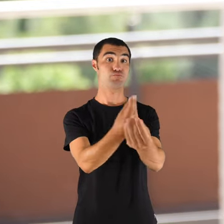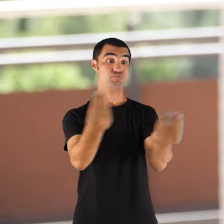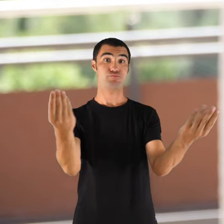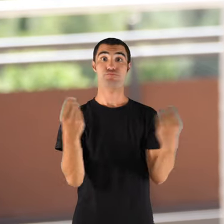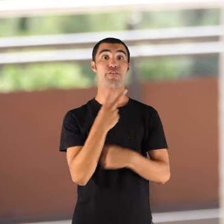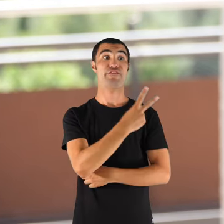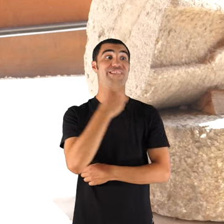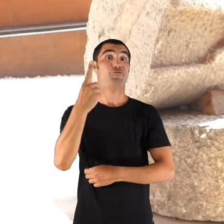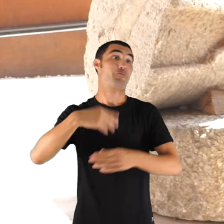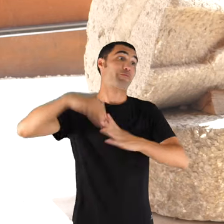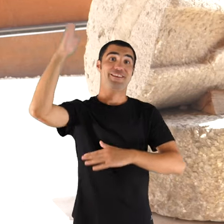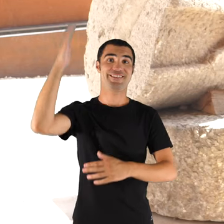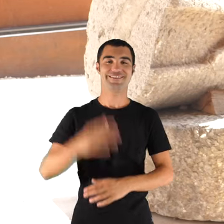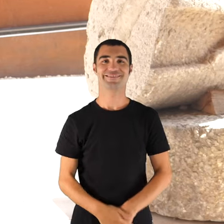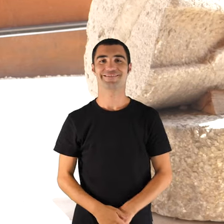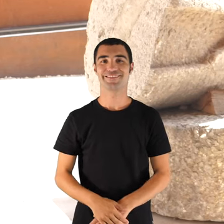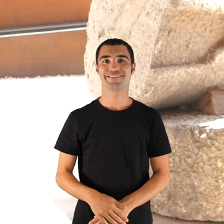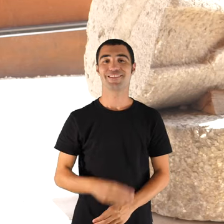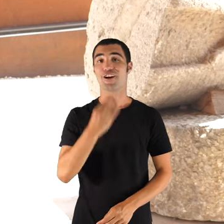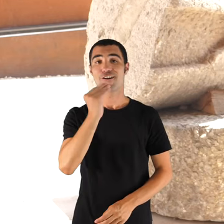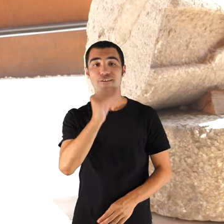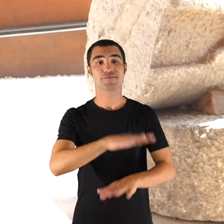21. Llavors